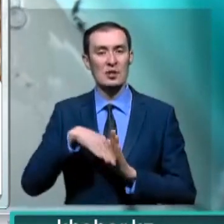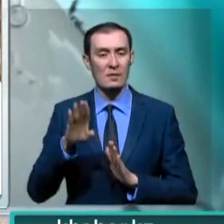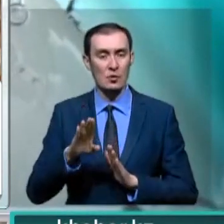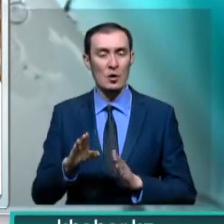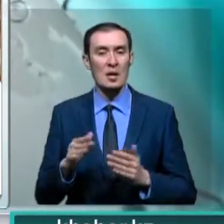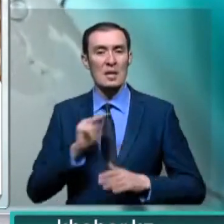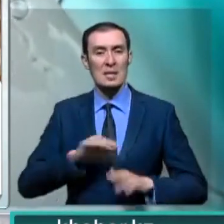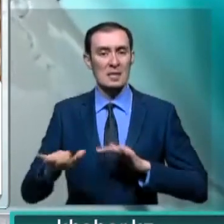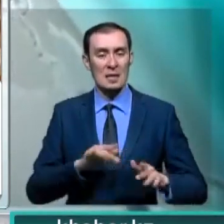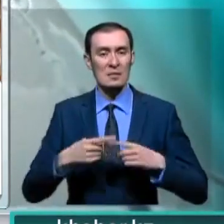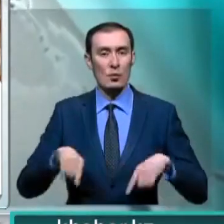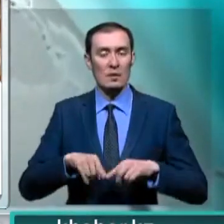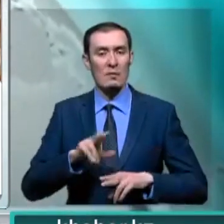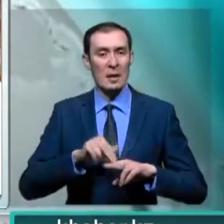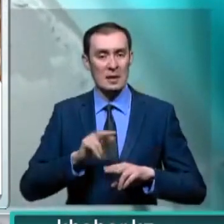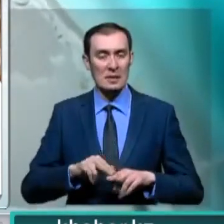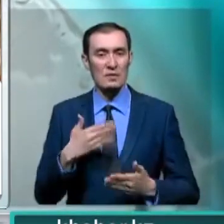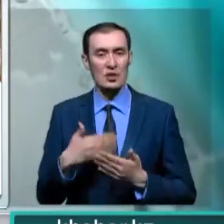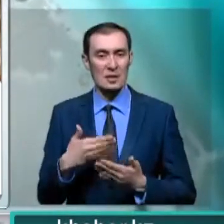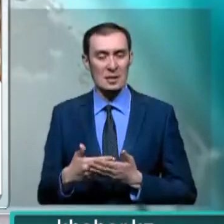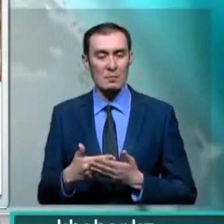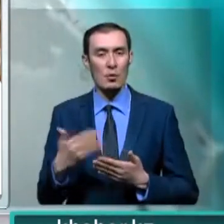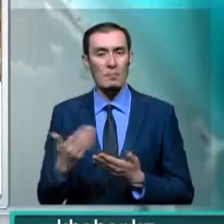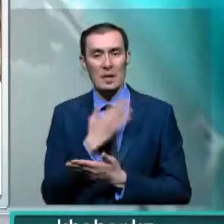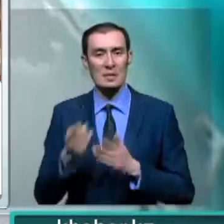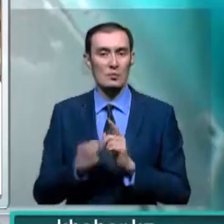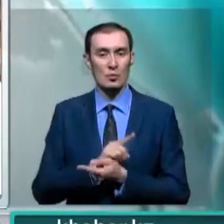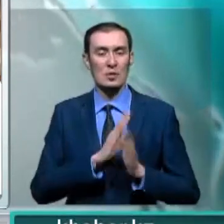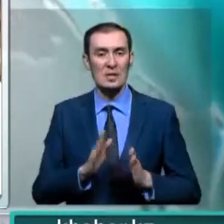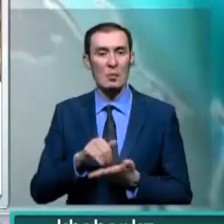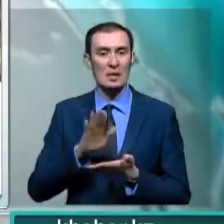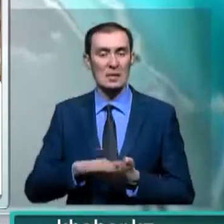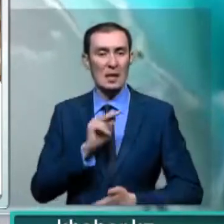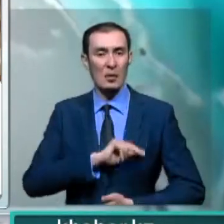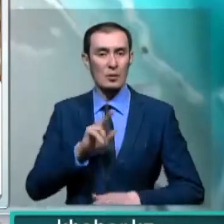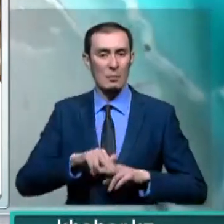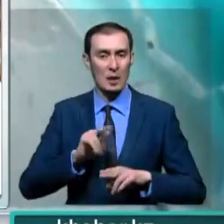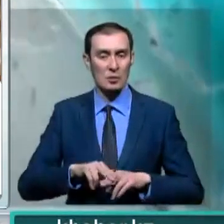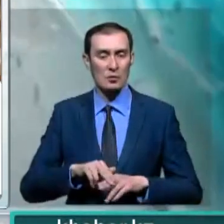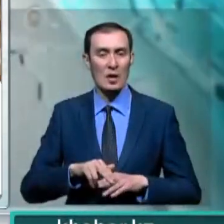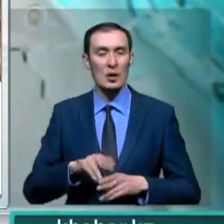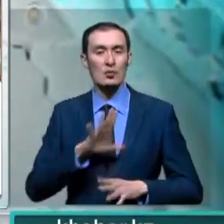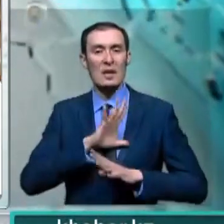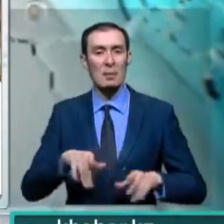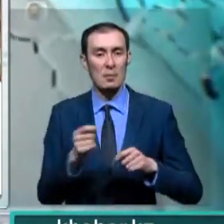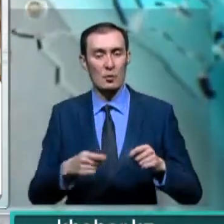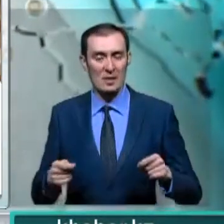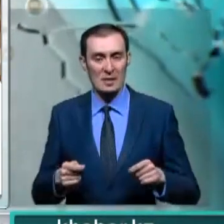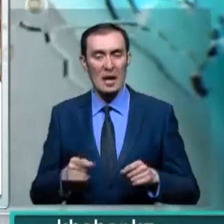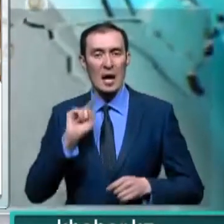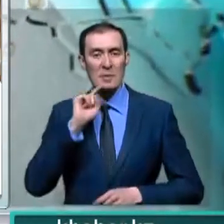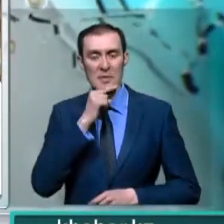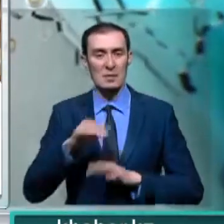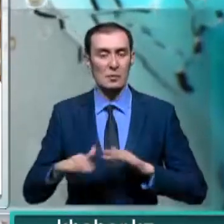совершенствованию деятельности органов правопорядка. В частности, по пересмотру системы оценки работы полиции, дебюрократизации, оптимизации